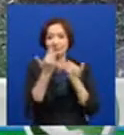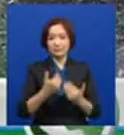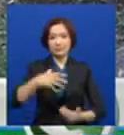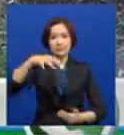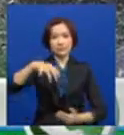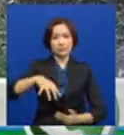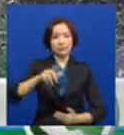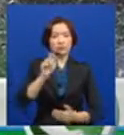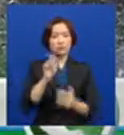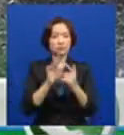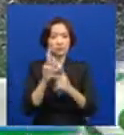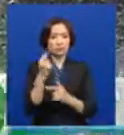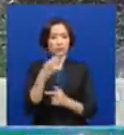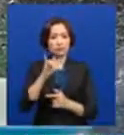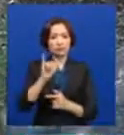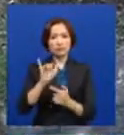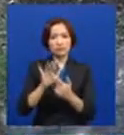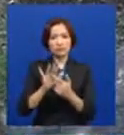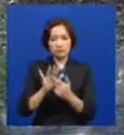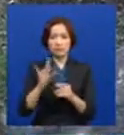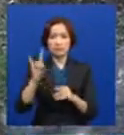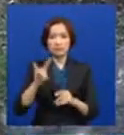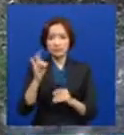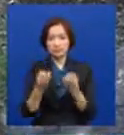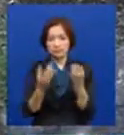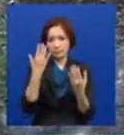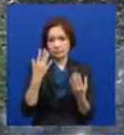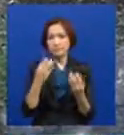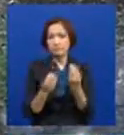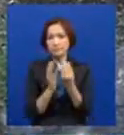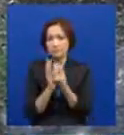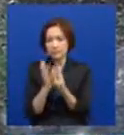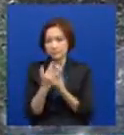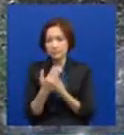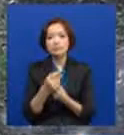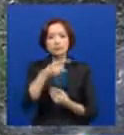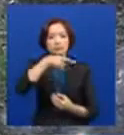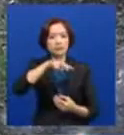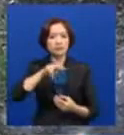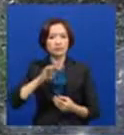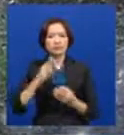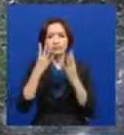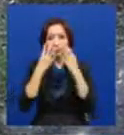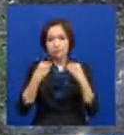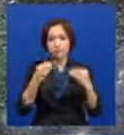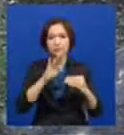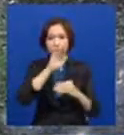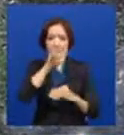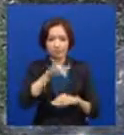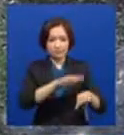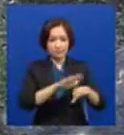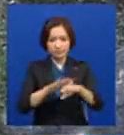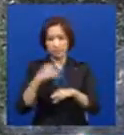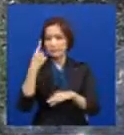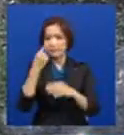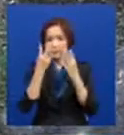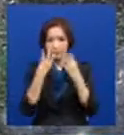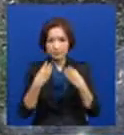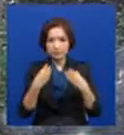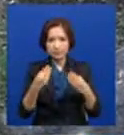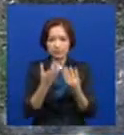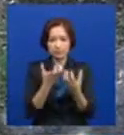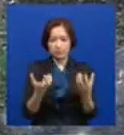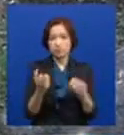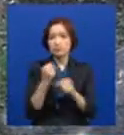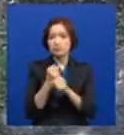อุทยานแห่งชาติสัตว์ป่าและพันธุ์พืชประกาศใช้พรบ.งาช้างพุทธศักราช 2558เตือนให้ผู้ที่มีงาช้างหรือผลิตภัณฑ์ที่ทำจากง